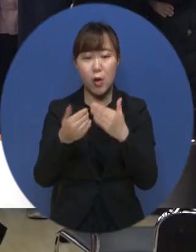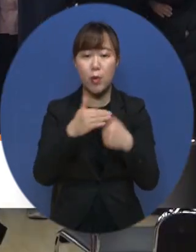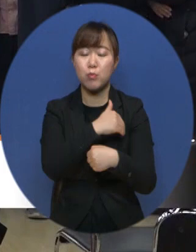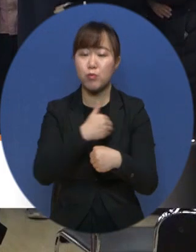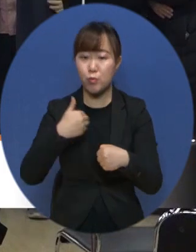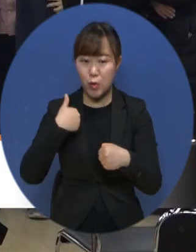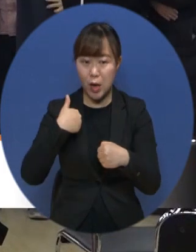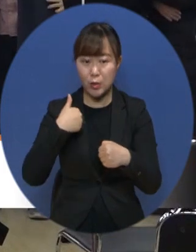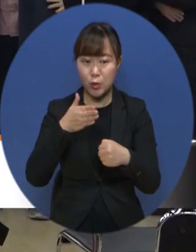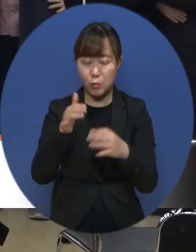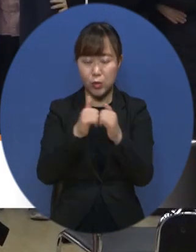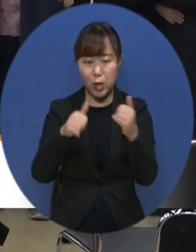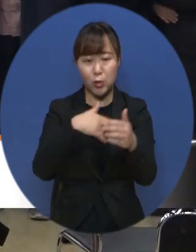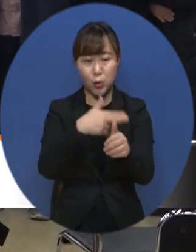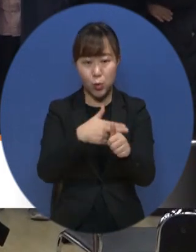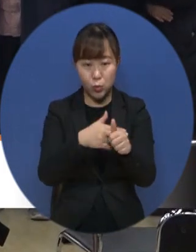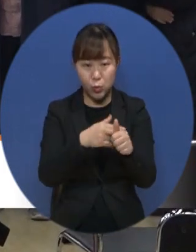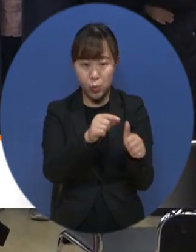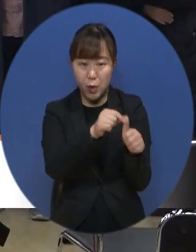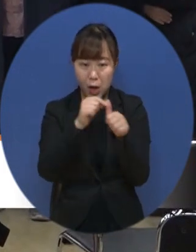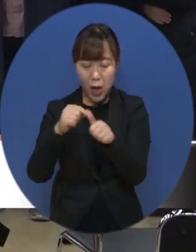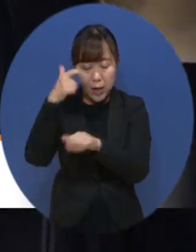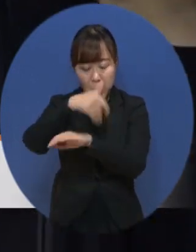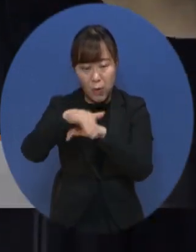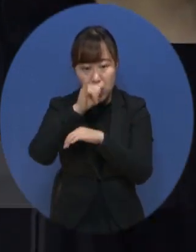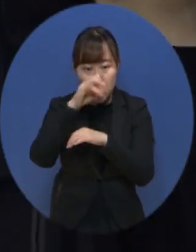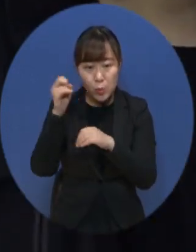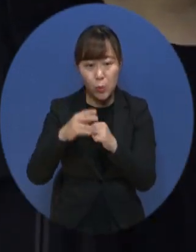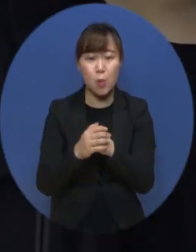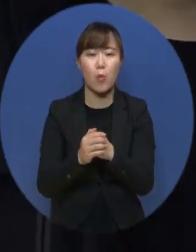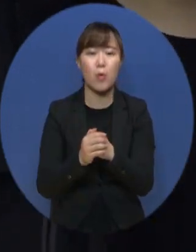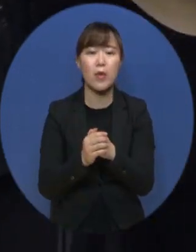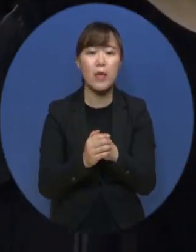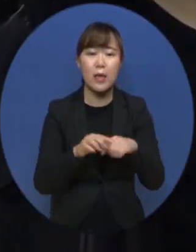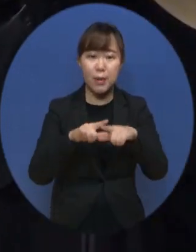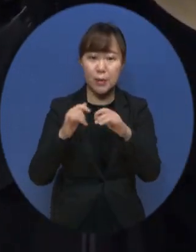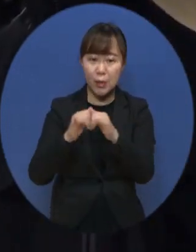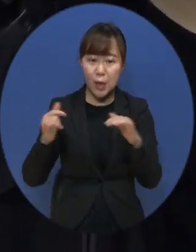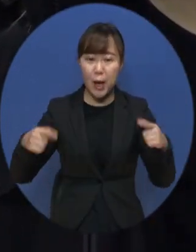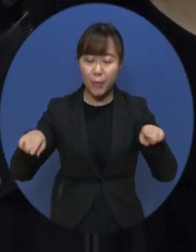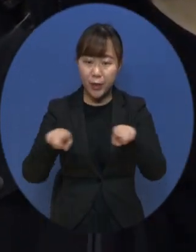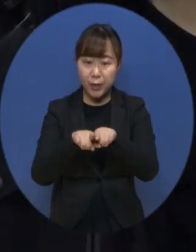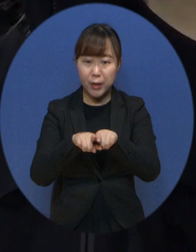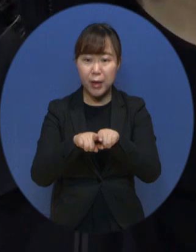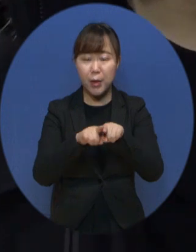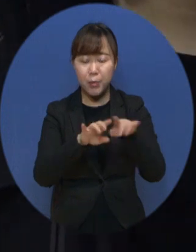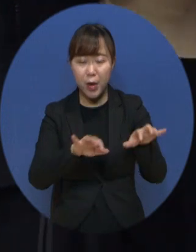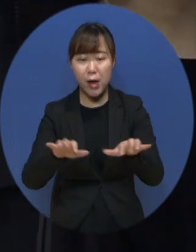전문가를 교수요원으로 위촉할 예정이며 비장애 실용음악과 학생들과의 앙상블을 통해